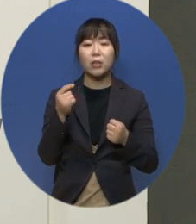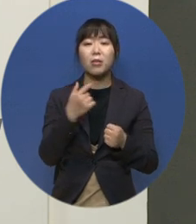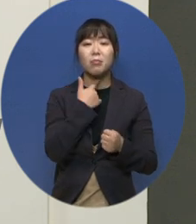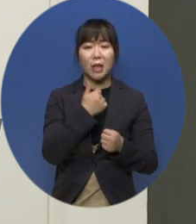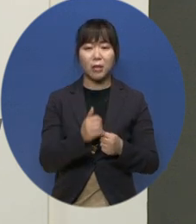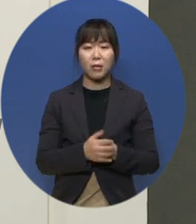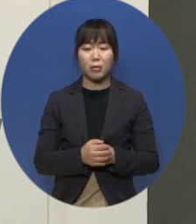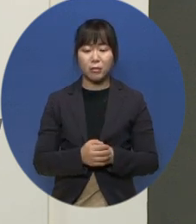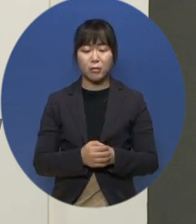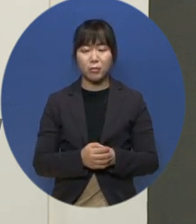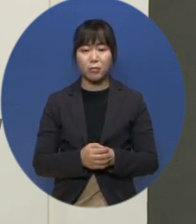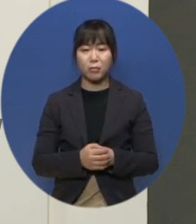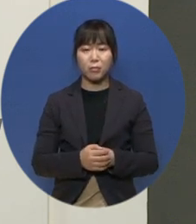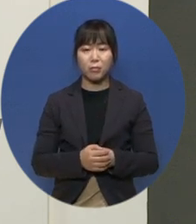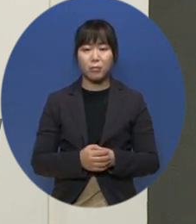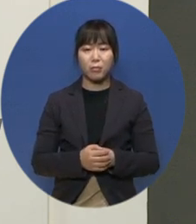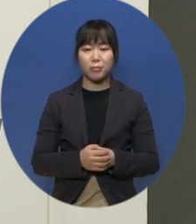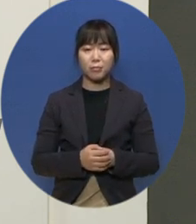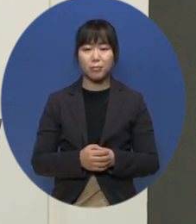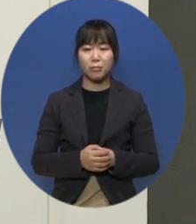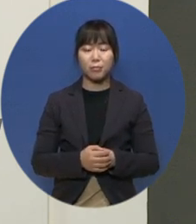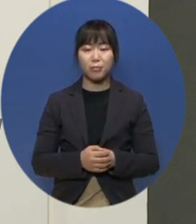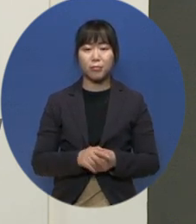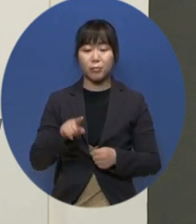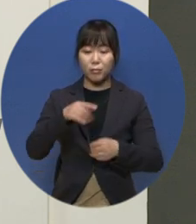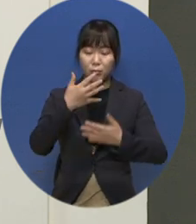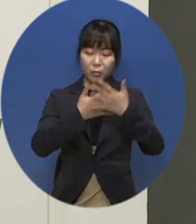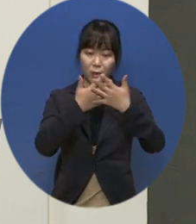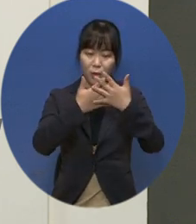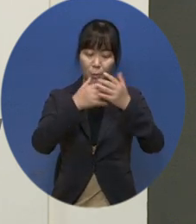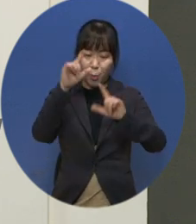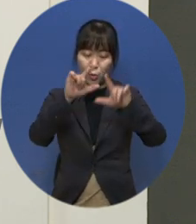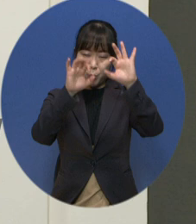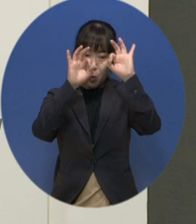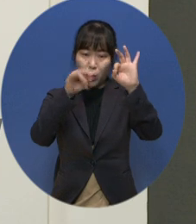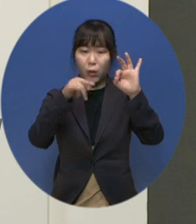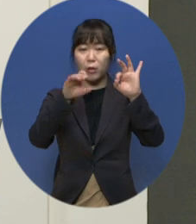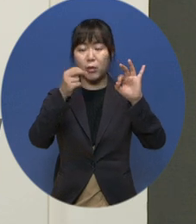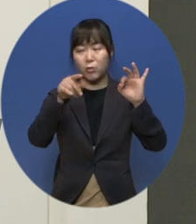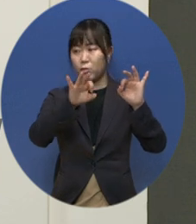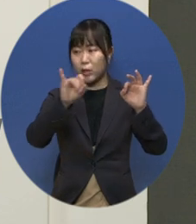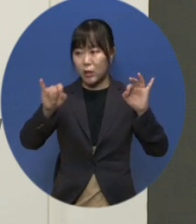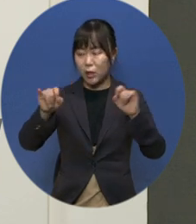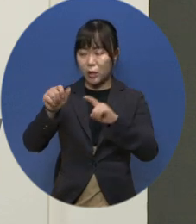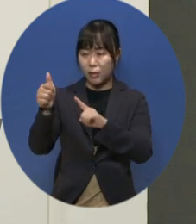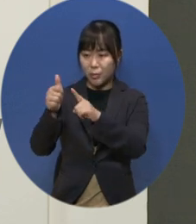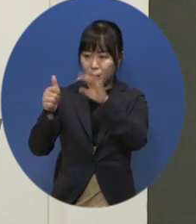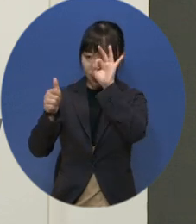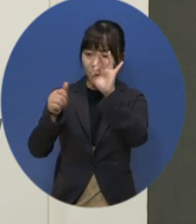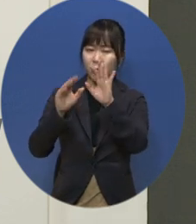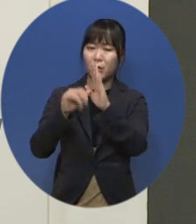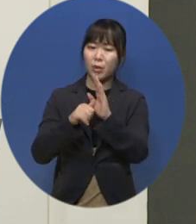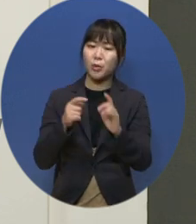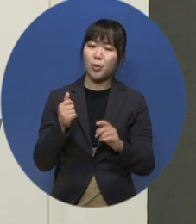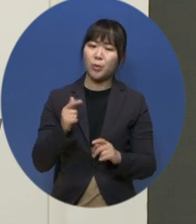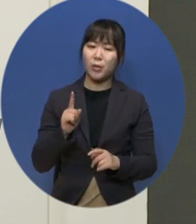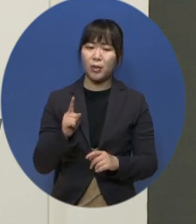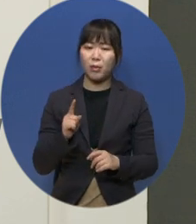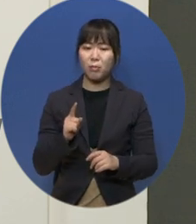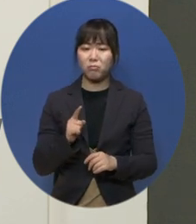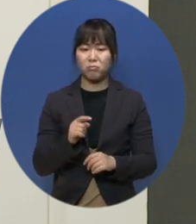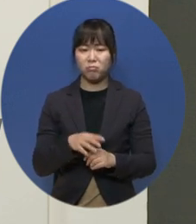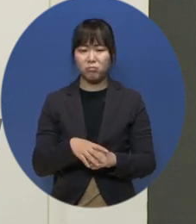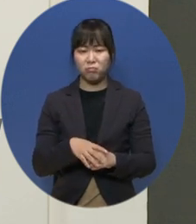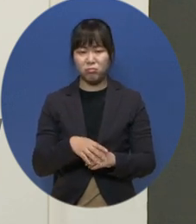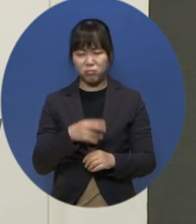했죠. 했는데 그 화면을 통해서 장두희 씨를 볼 때에 조금 약간